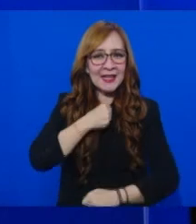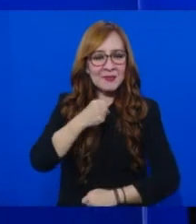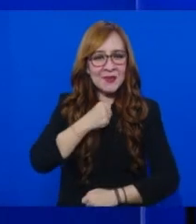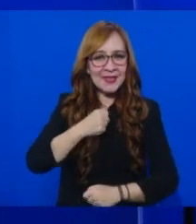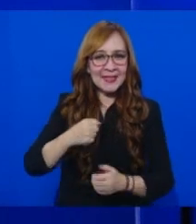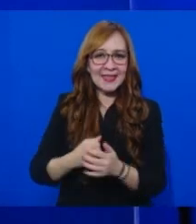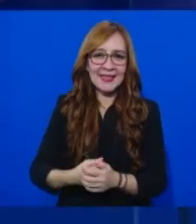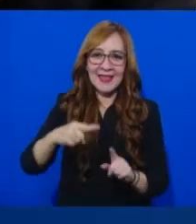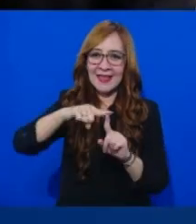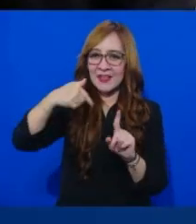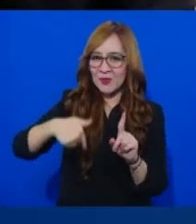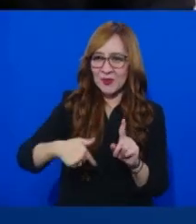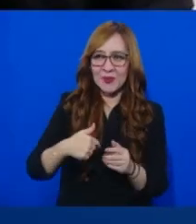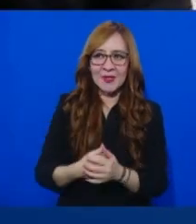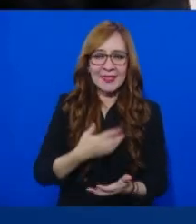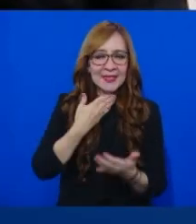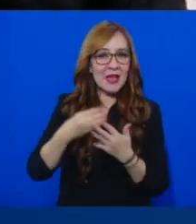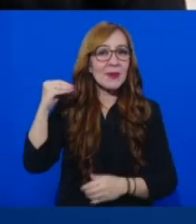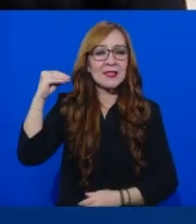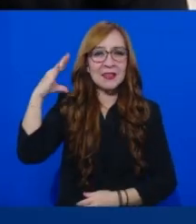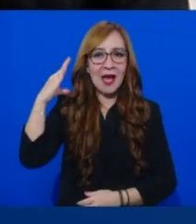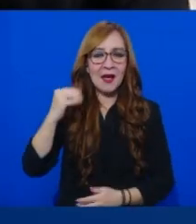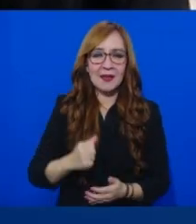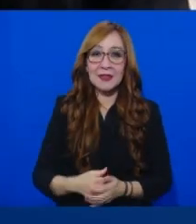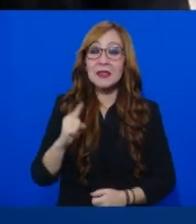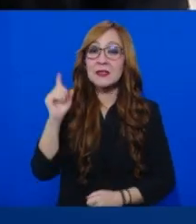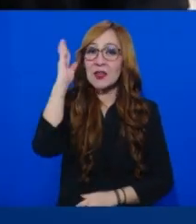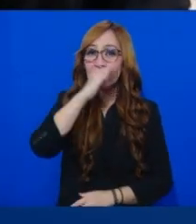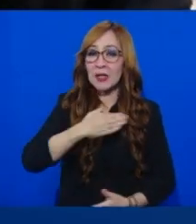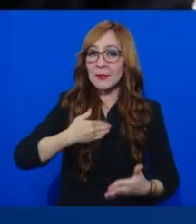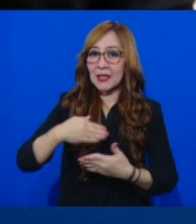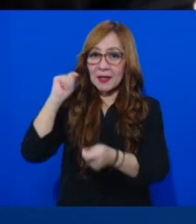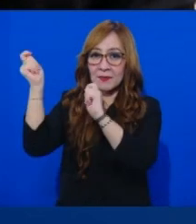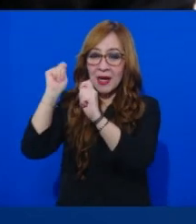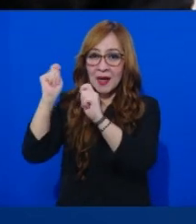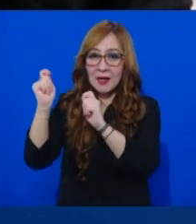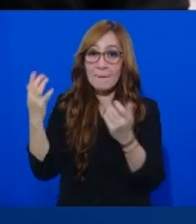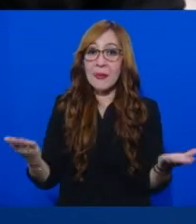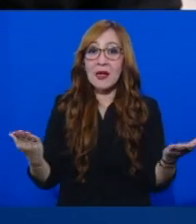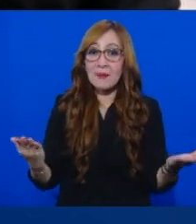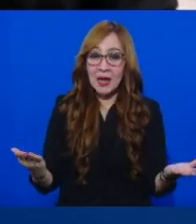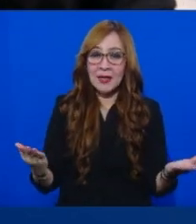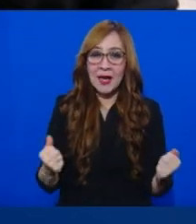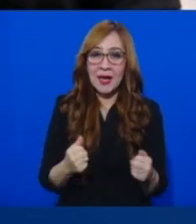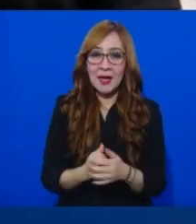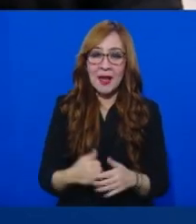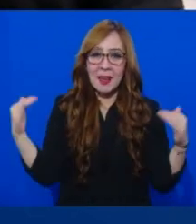Wardani. Selamat siang, Aulia. Satu hari jelang Lebaran, bagaimana pantauan arus lalu lintas di Tol Cikampek?